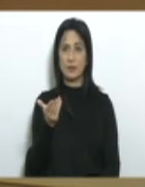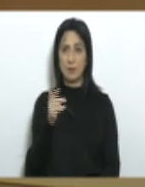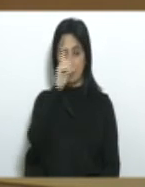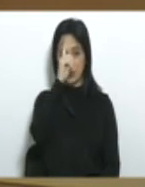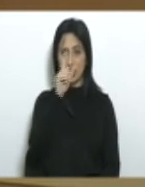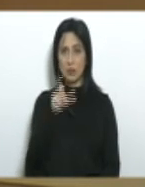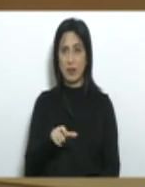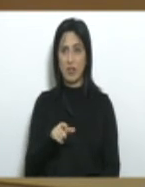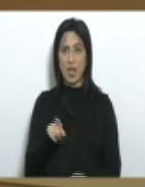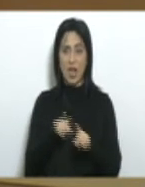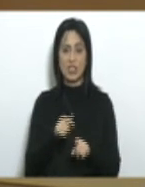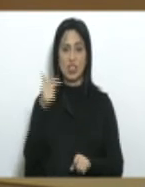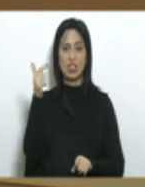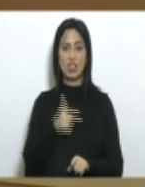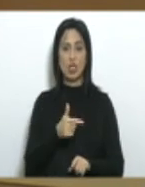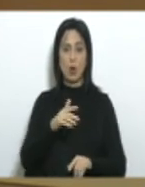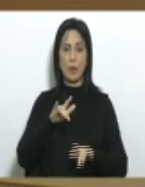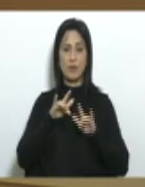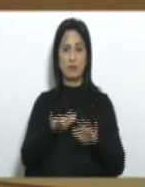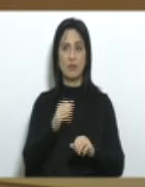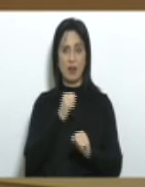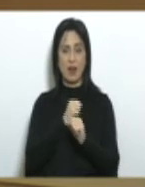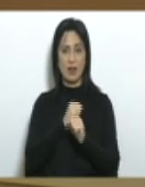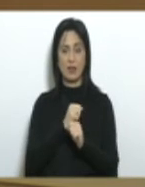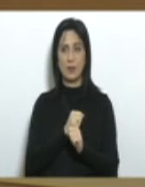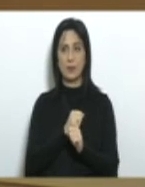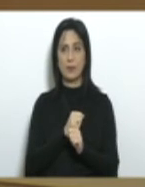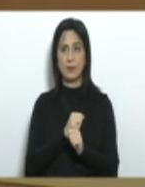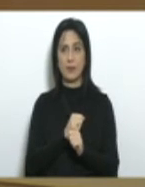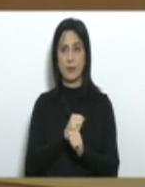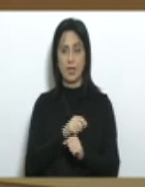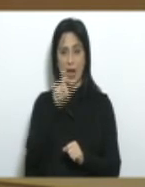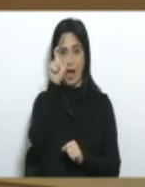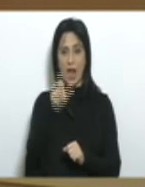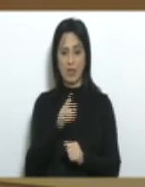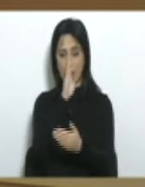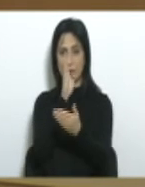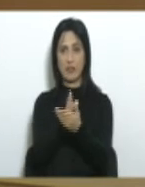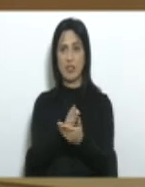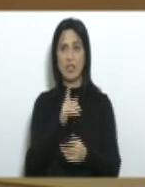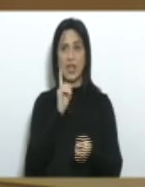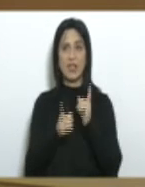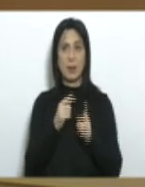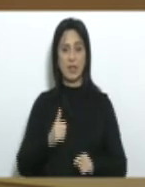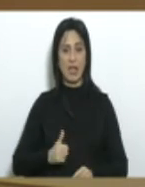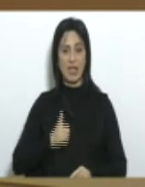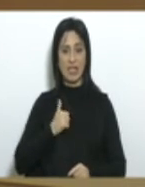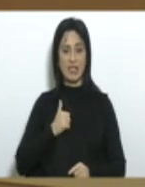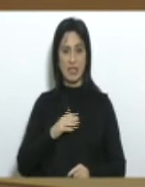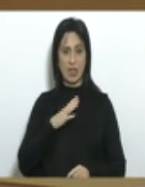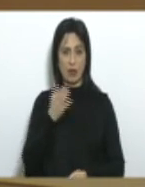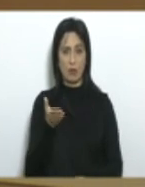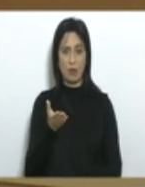ბიჭმა ესეთი შეურაცხყოფელი ქმედება განახორციელა ადამიანის მიმართ, რომელიც ნამდვილად ღირსების აყრა იყო